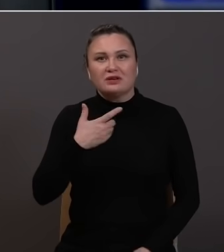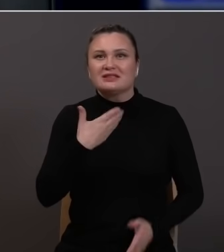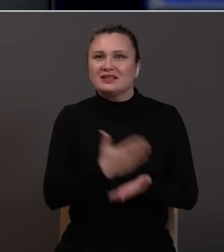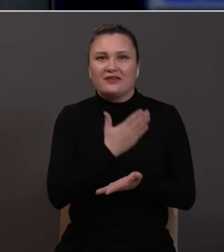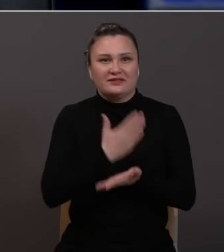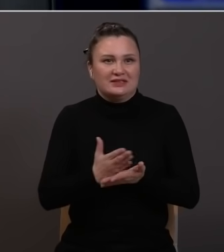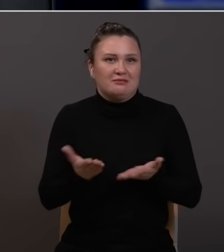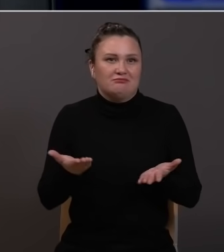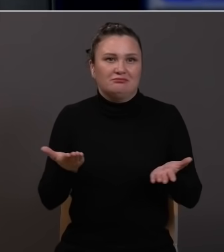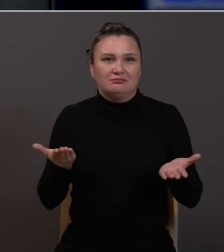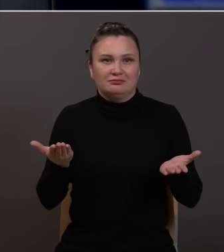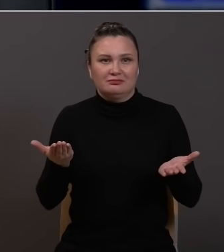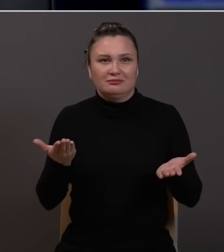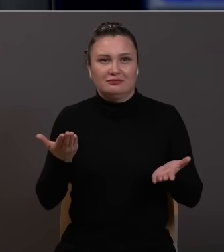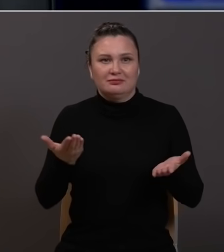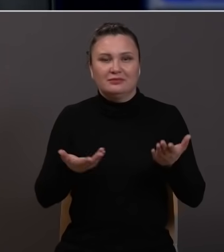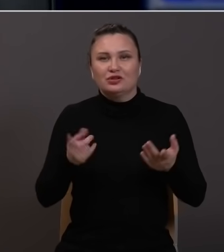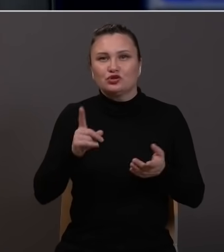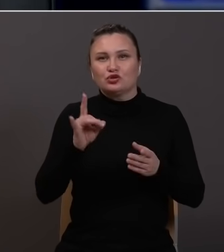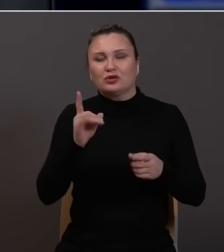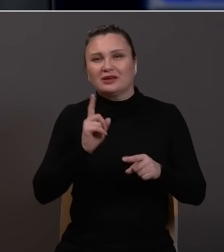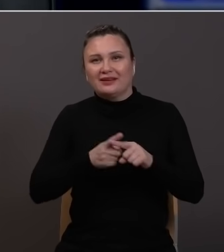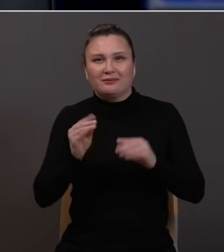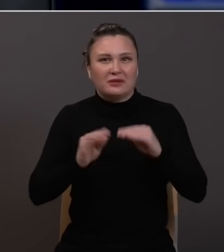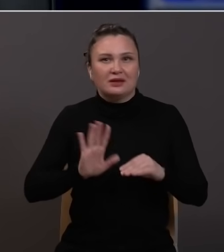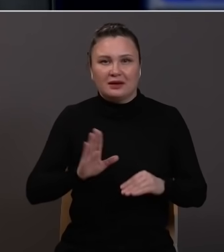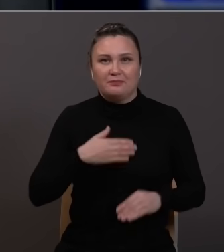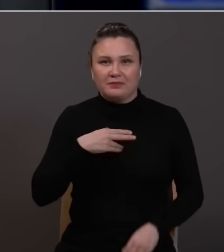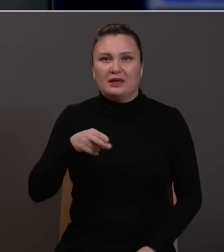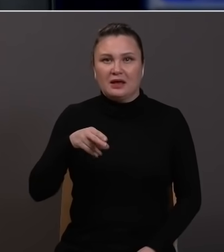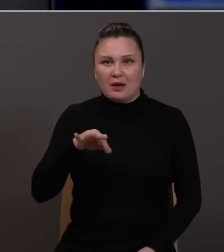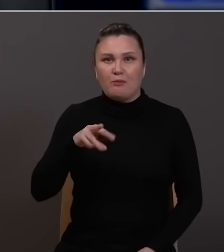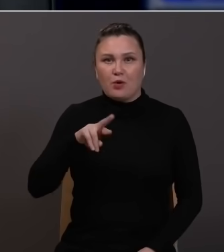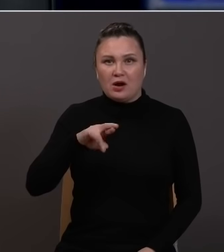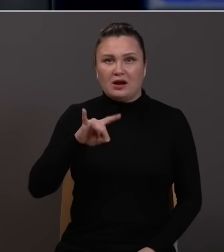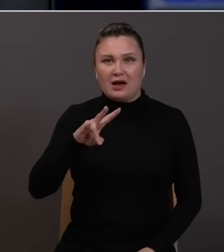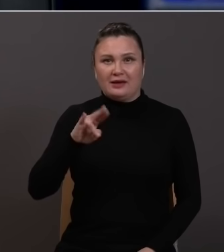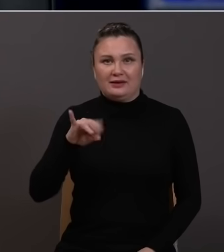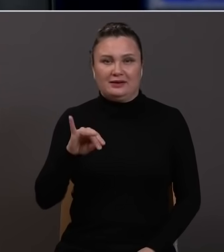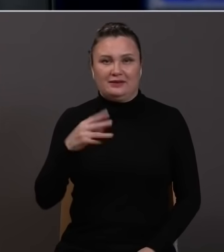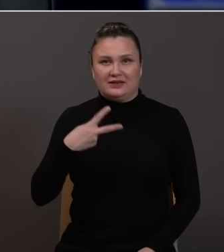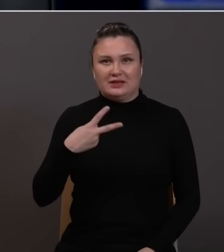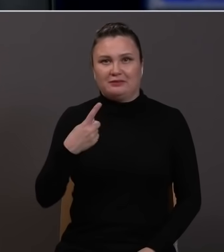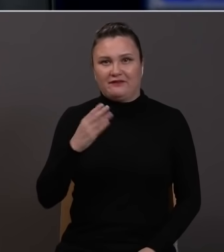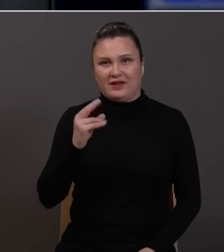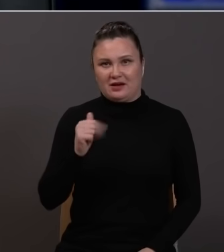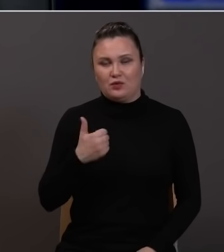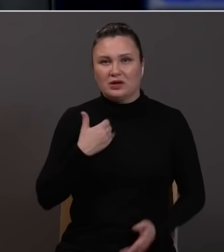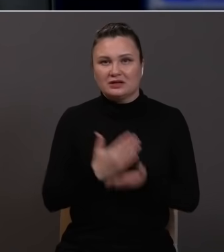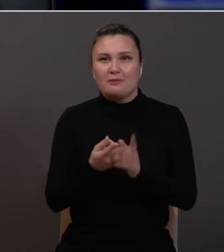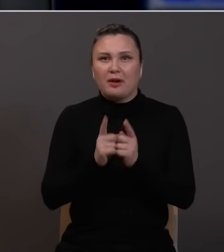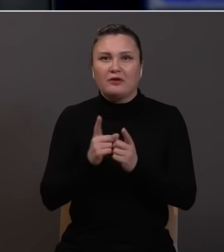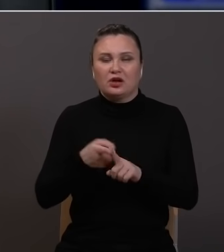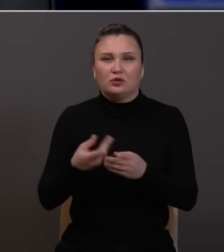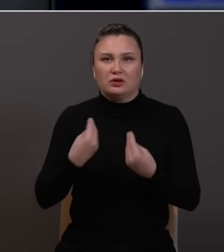уж там, ну, как бы так вот, там, либо сублиматы, либо еще что-то. Мы все-таки полярники 21 века. У нас есть преобразователи, которые